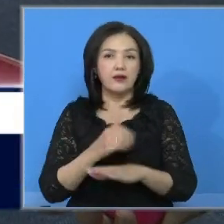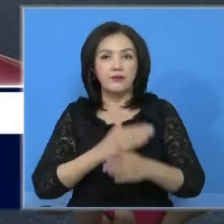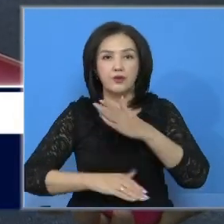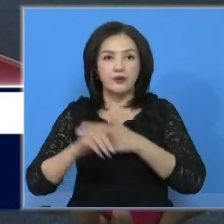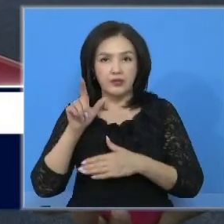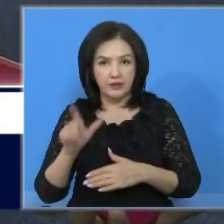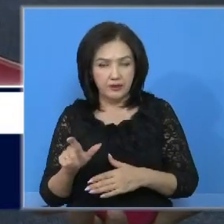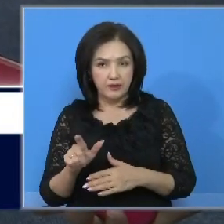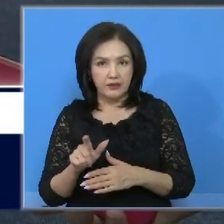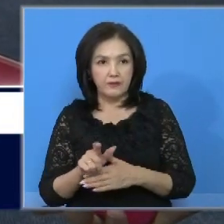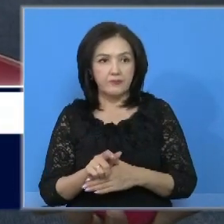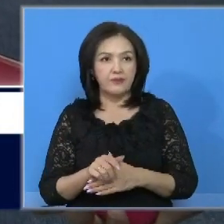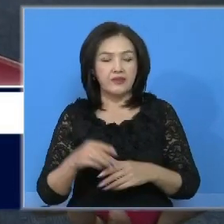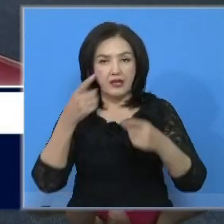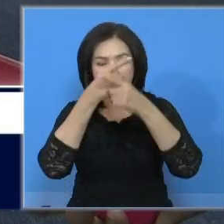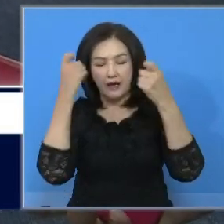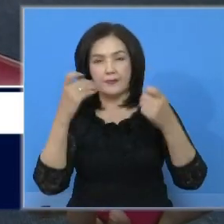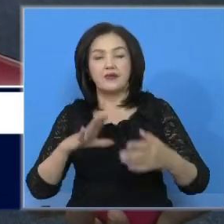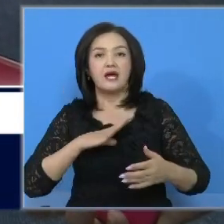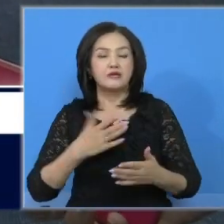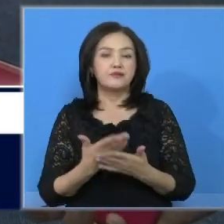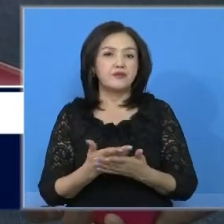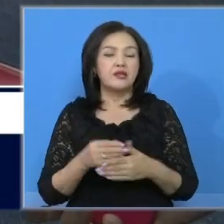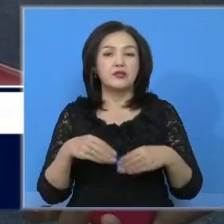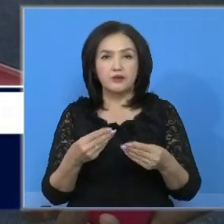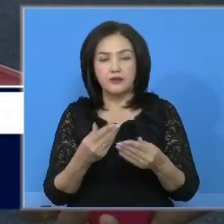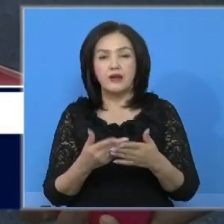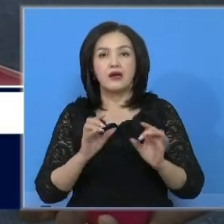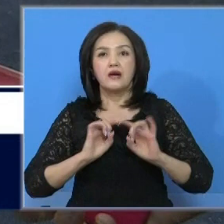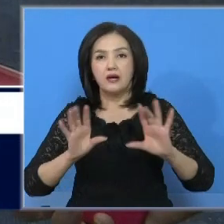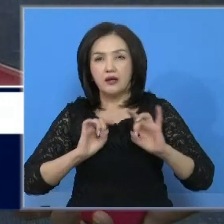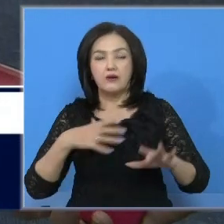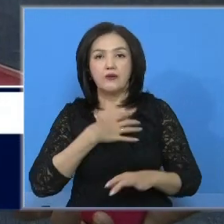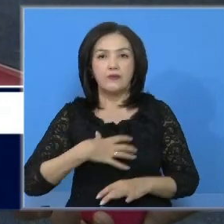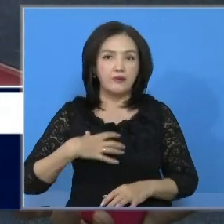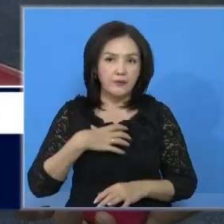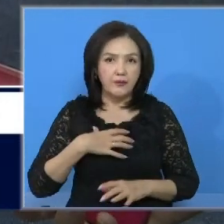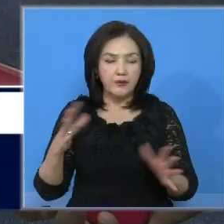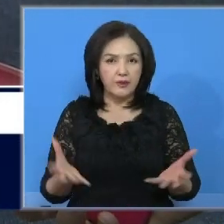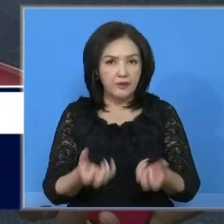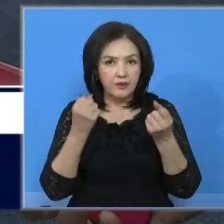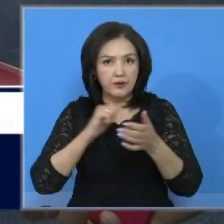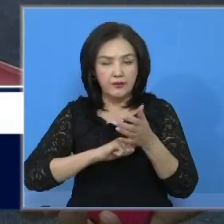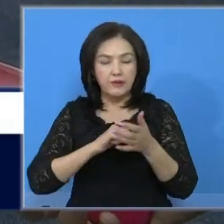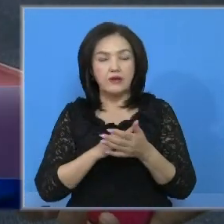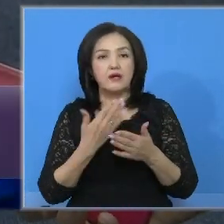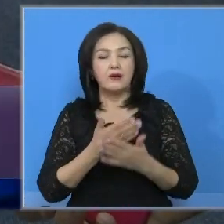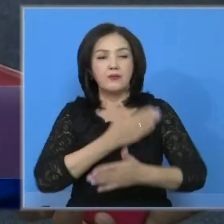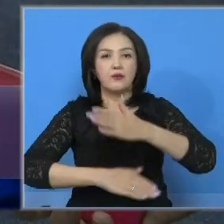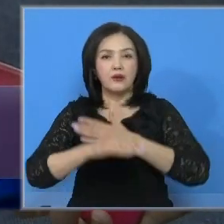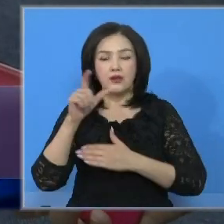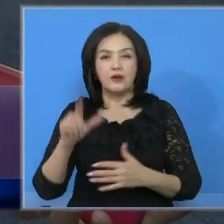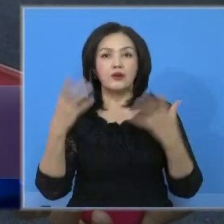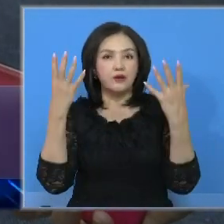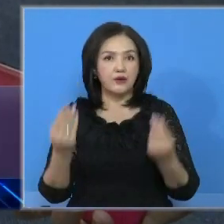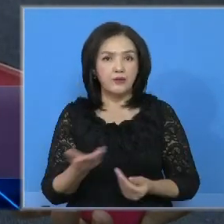адамдарды ақпаратпен хабардар ету және маңызды мәселелерді көтеру. Мүгедектер күні